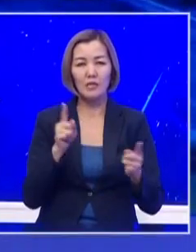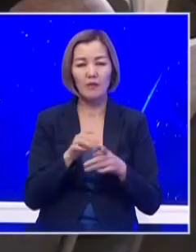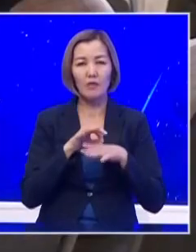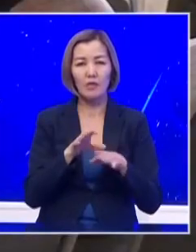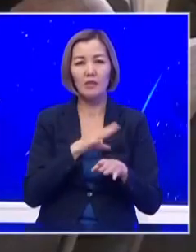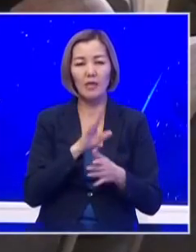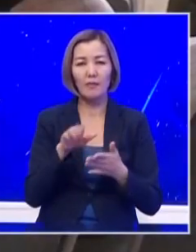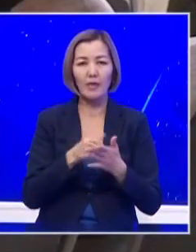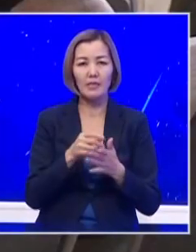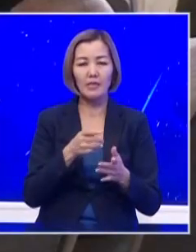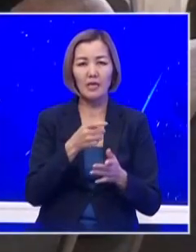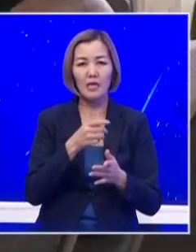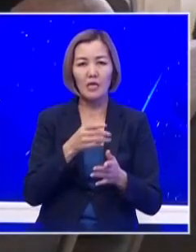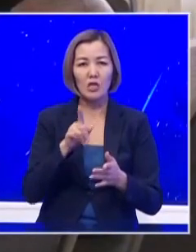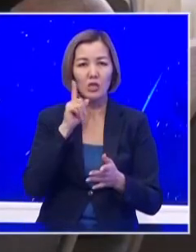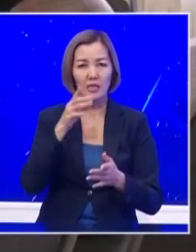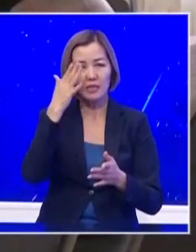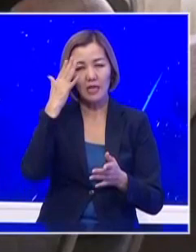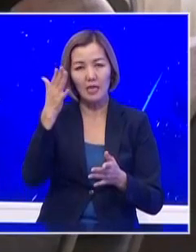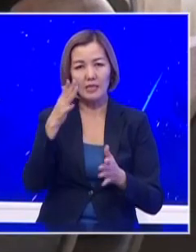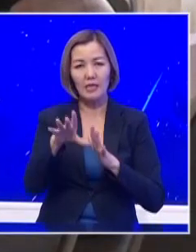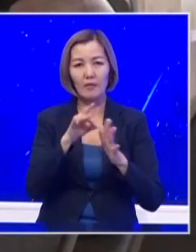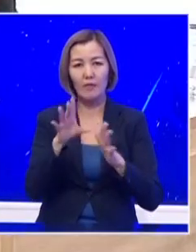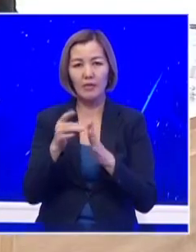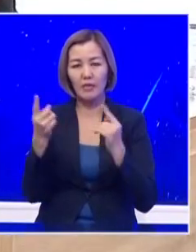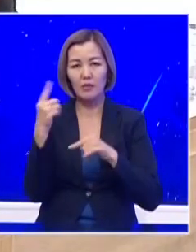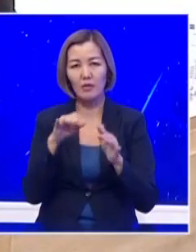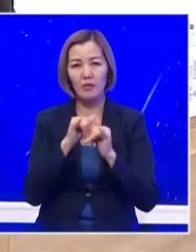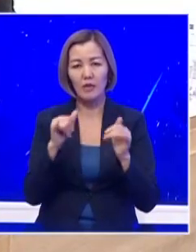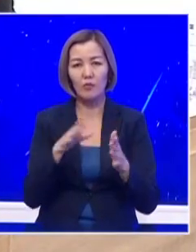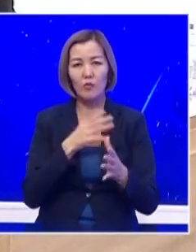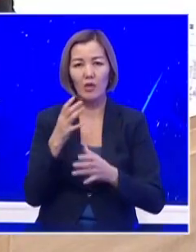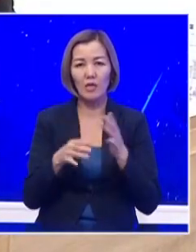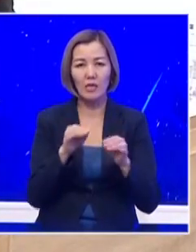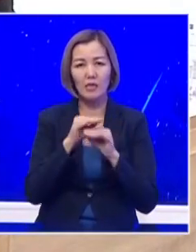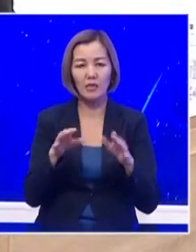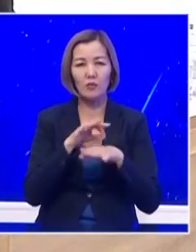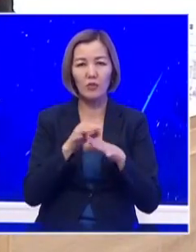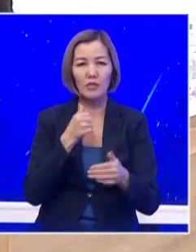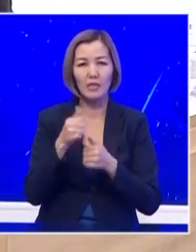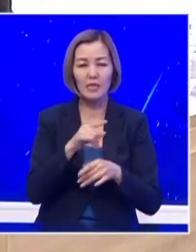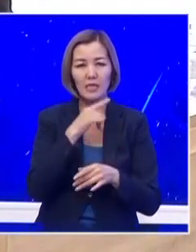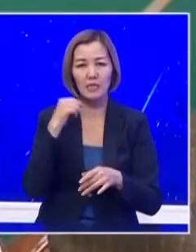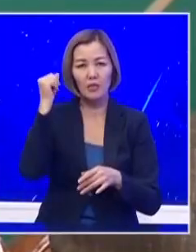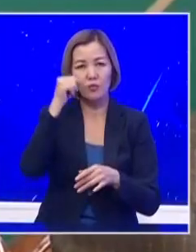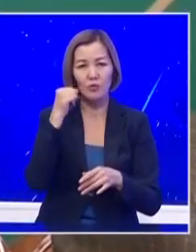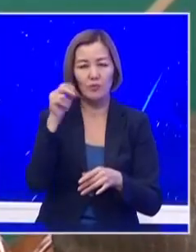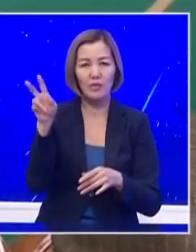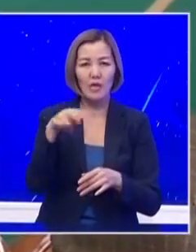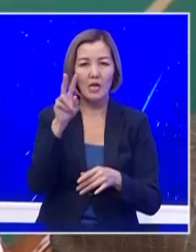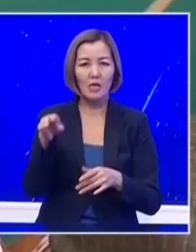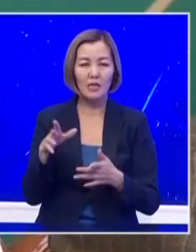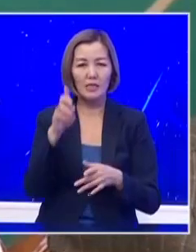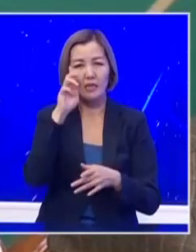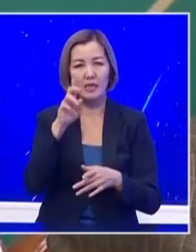Мұндағы басты мақсат жас таланттардың өнеріне баға беріп, шығармашылық қабілетін дамыту. Халықаралық деңгейде өткен сайысқа Ресей,